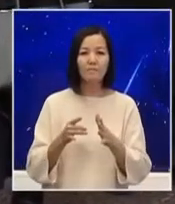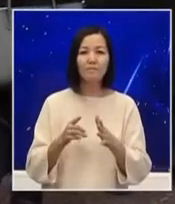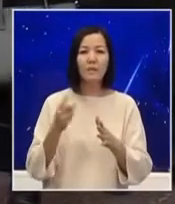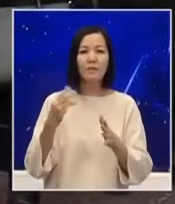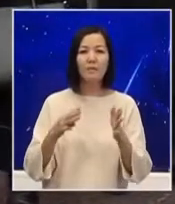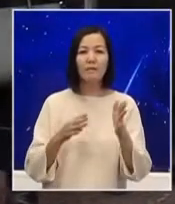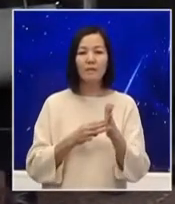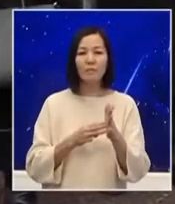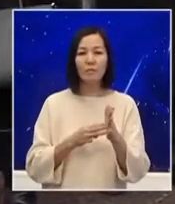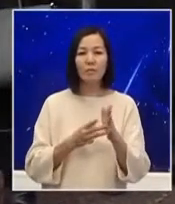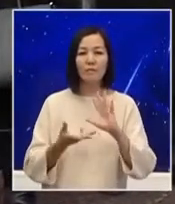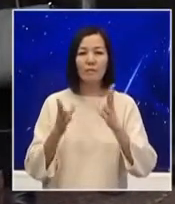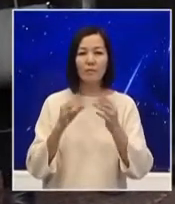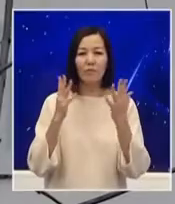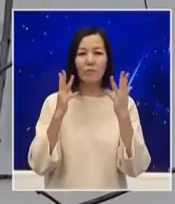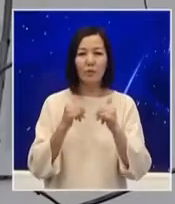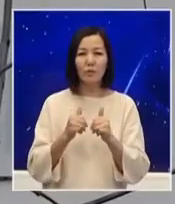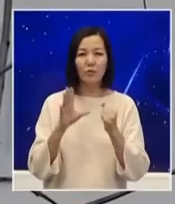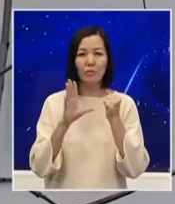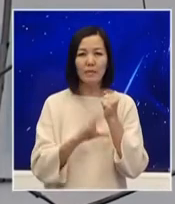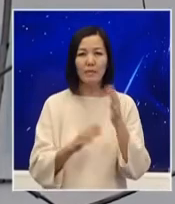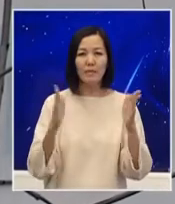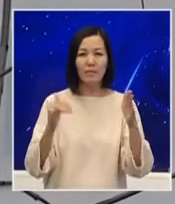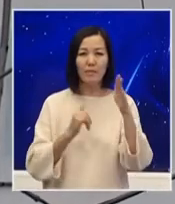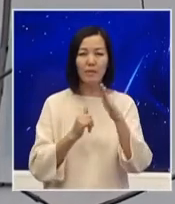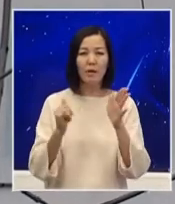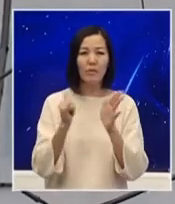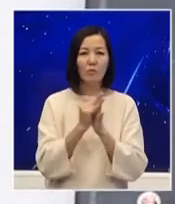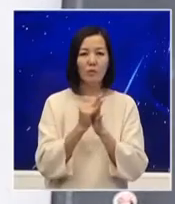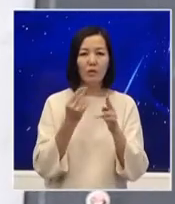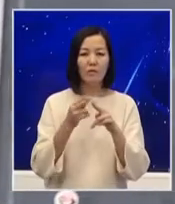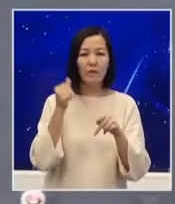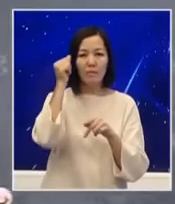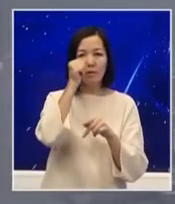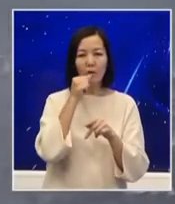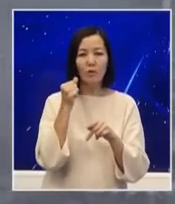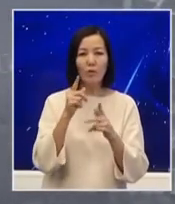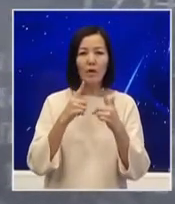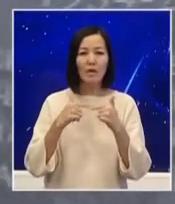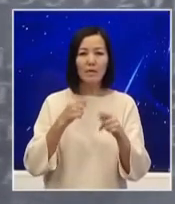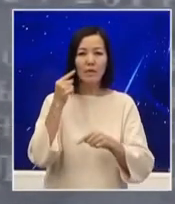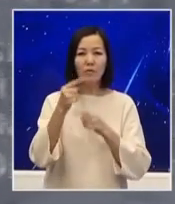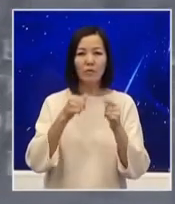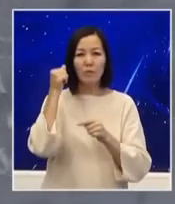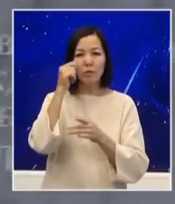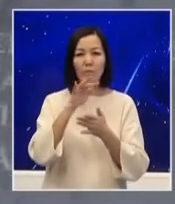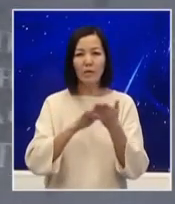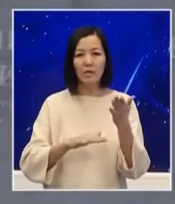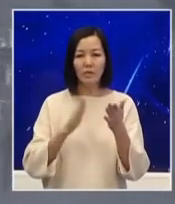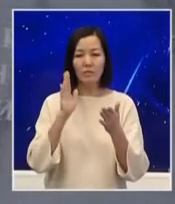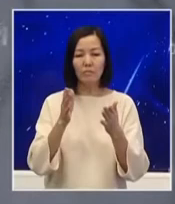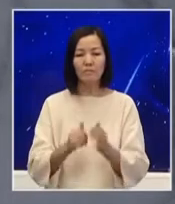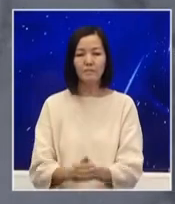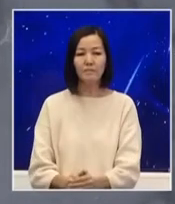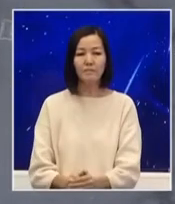отметить, это 28-й по счету и последний мемориал памяти, установленный в этом году. По словам организаторов, в следующем году они